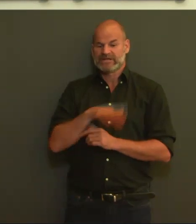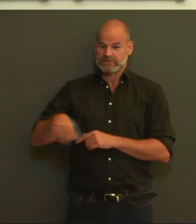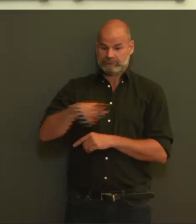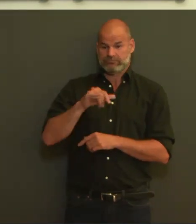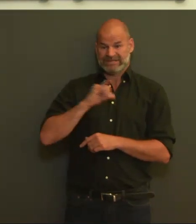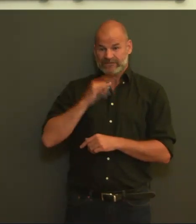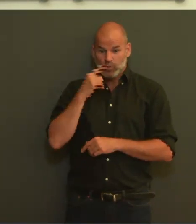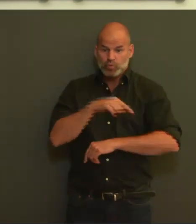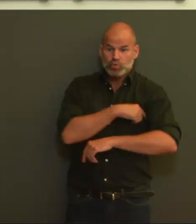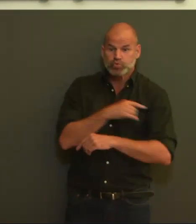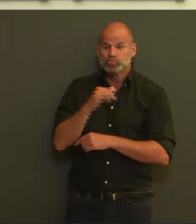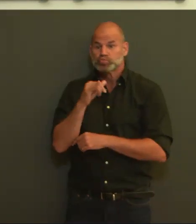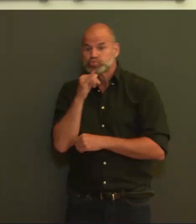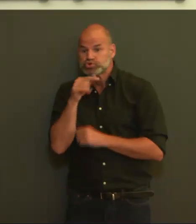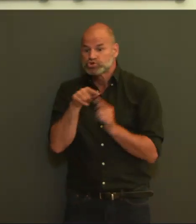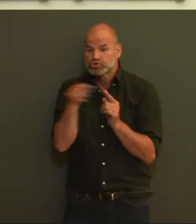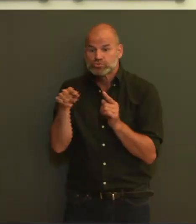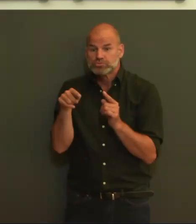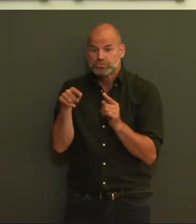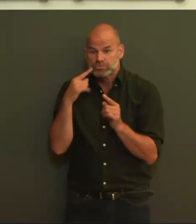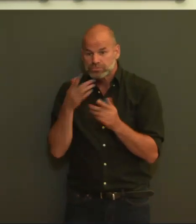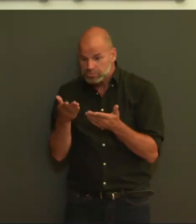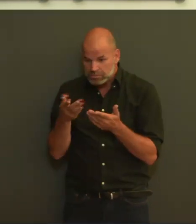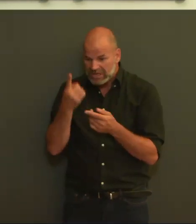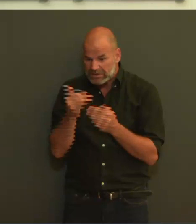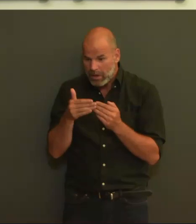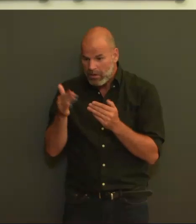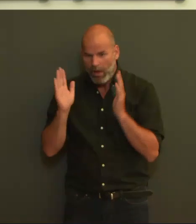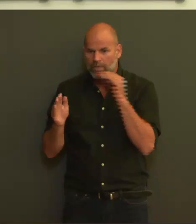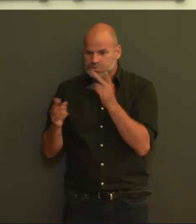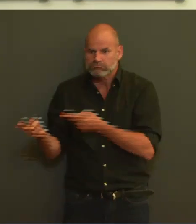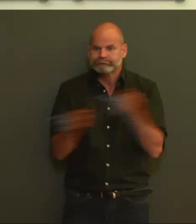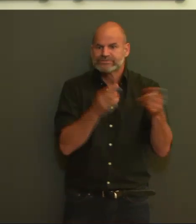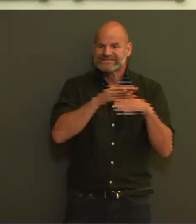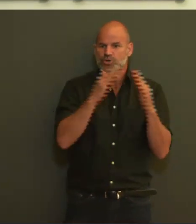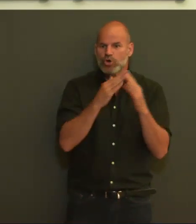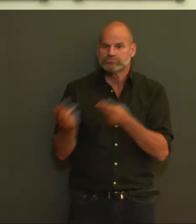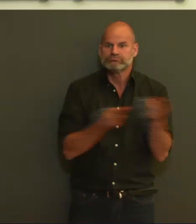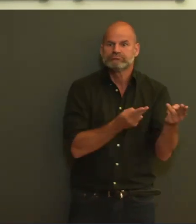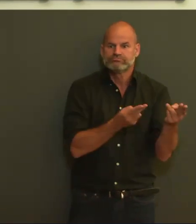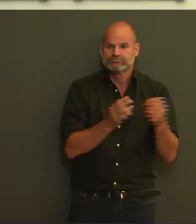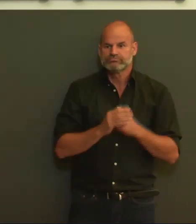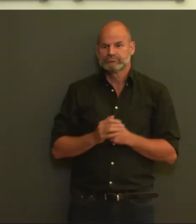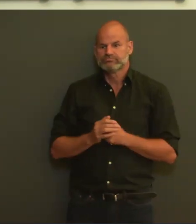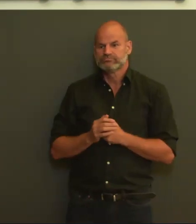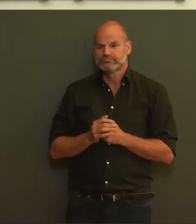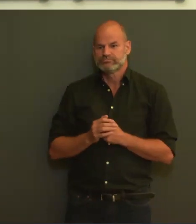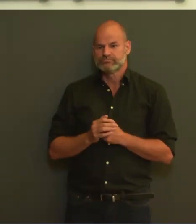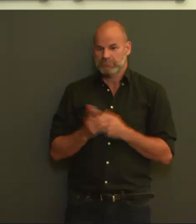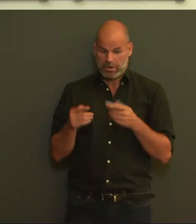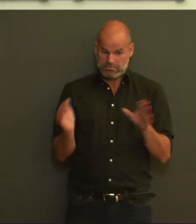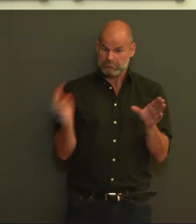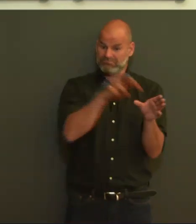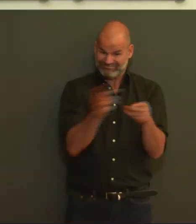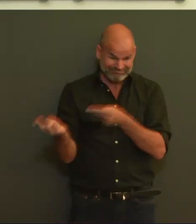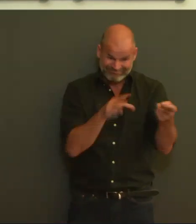hoest. Ook de opnameduur van kinderen was over het algemeen kort en bedroeg gemiddeld zo'n